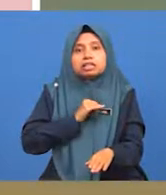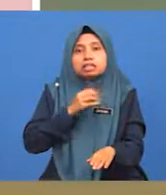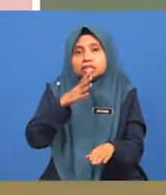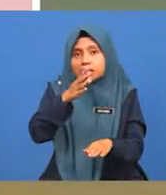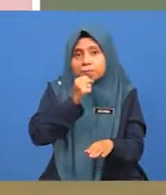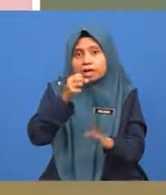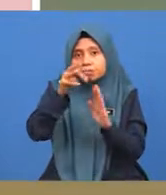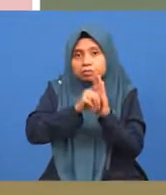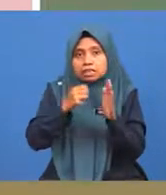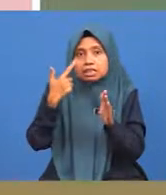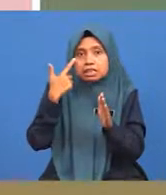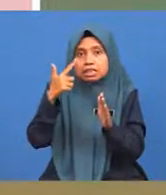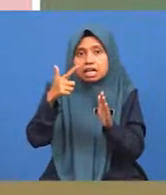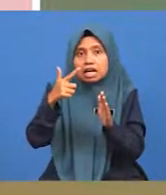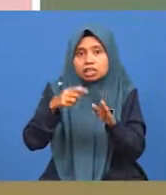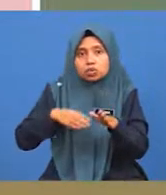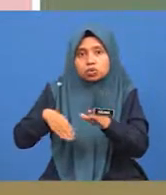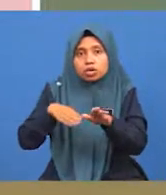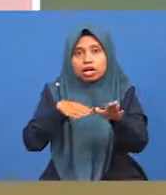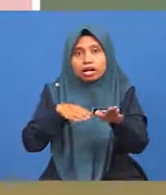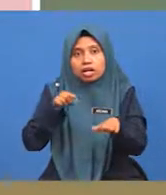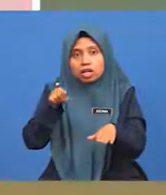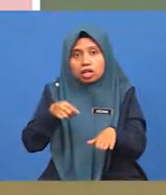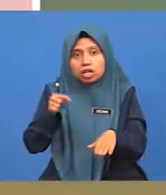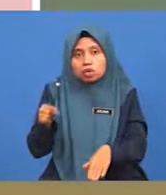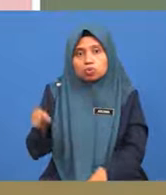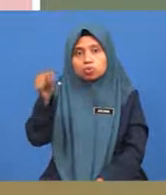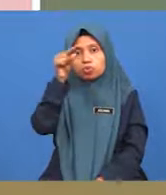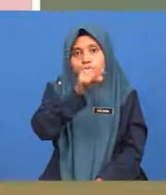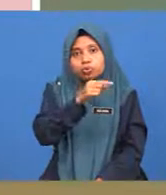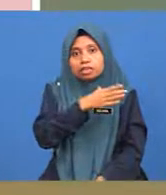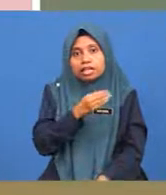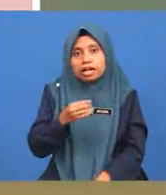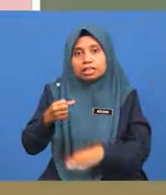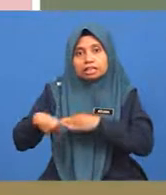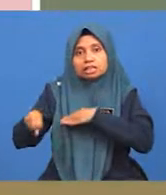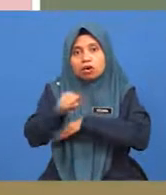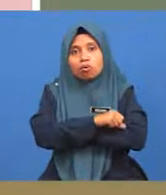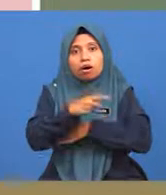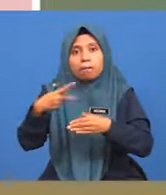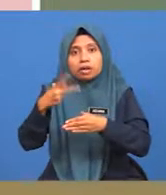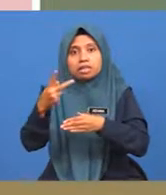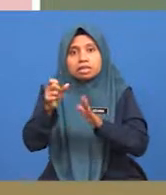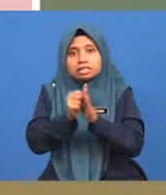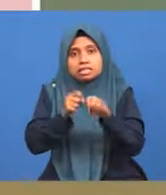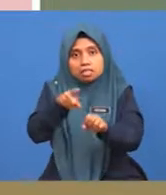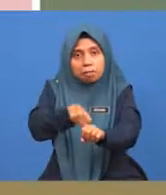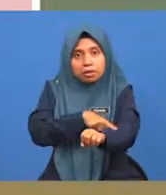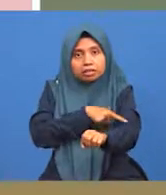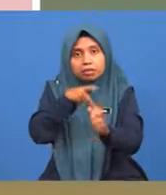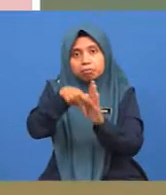Saya dapat melihat sungai, gunung dan sawah padi